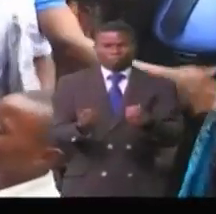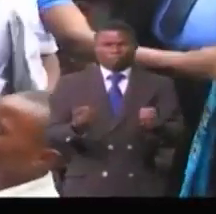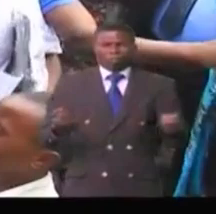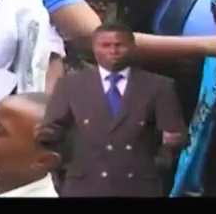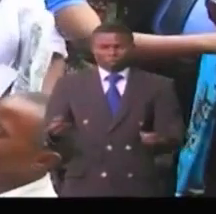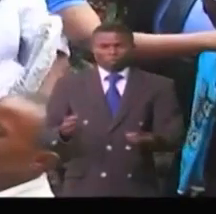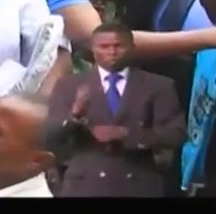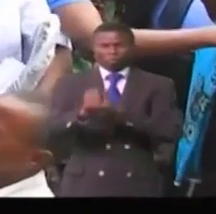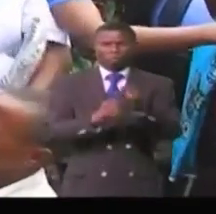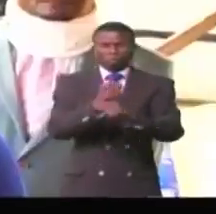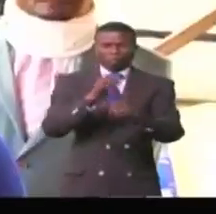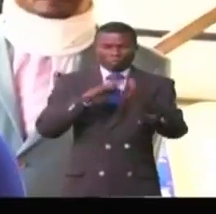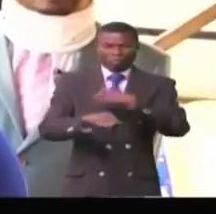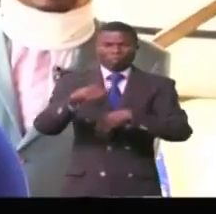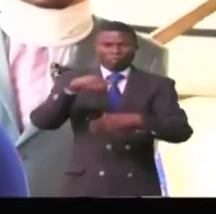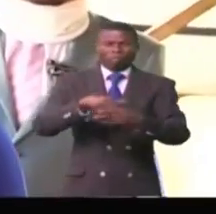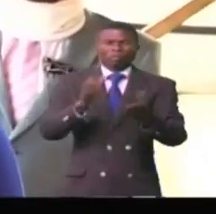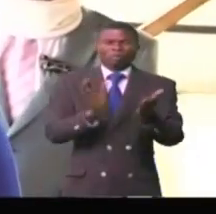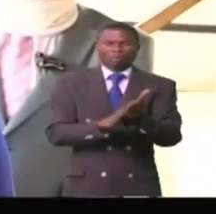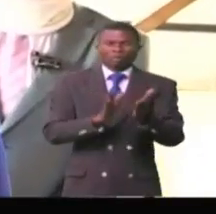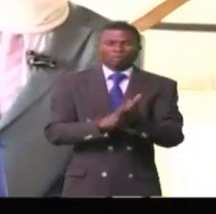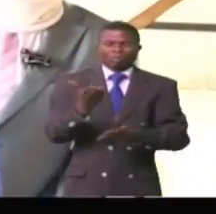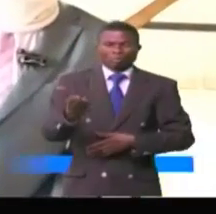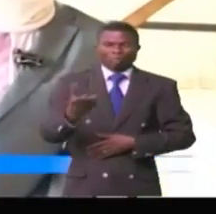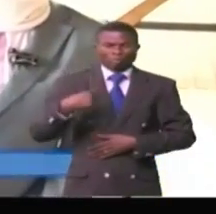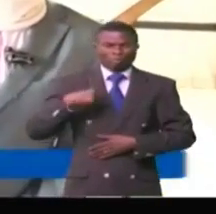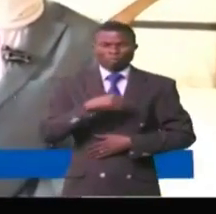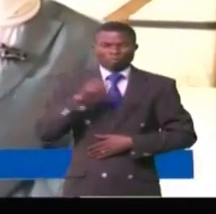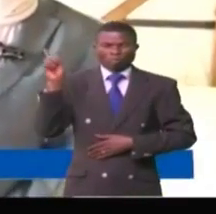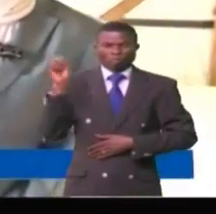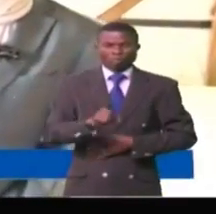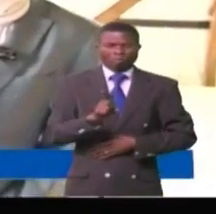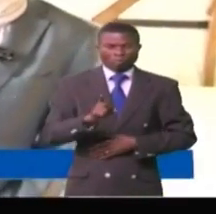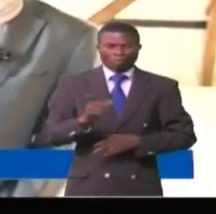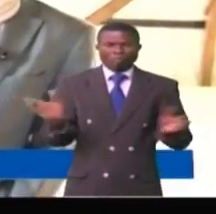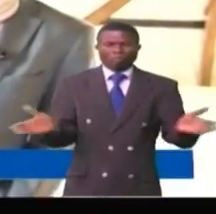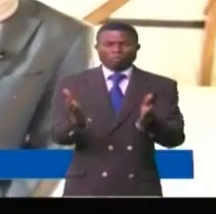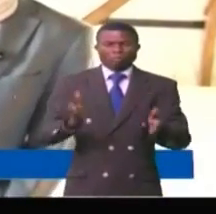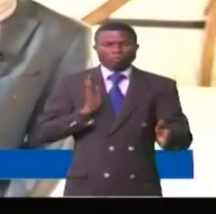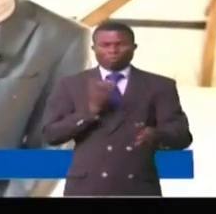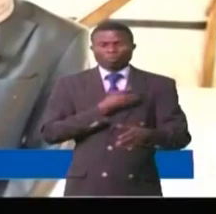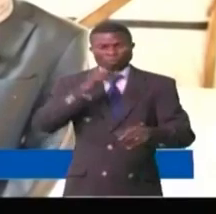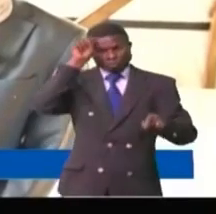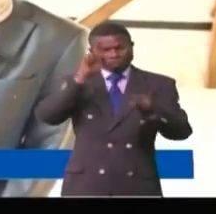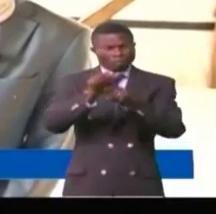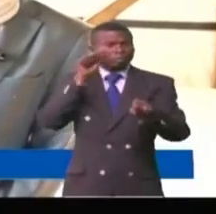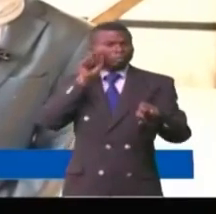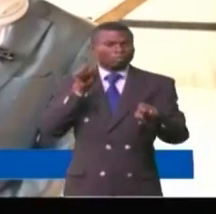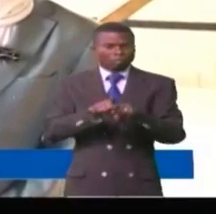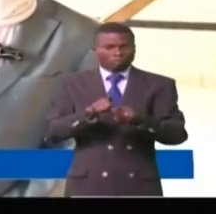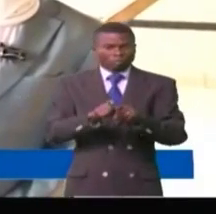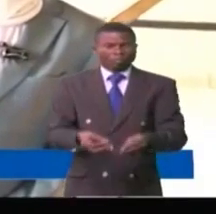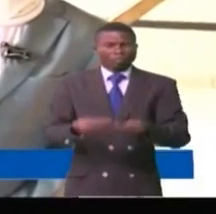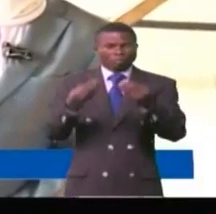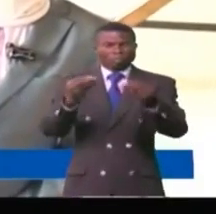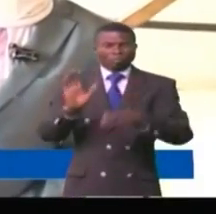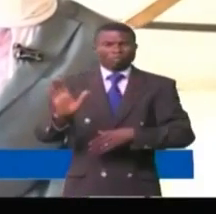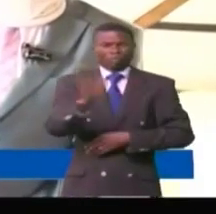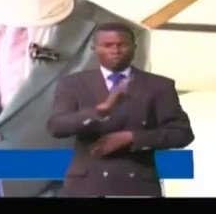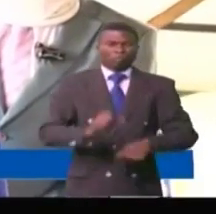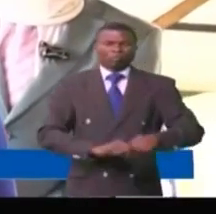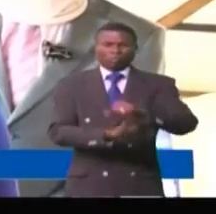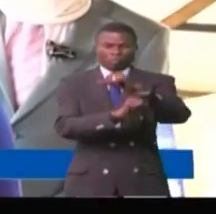enfants à l'âge de scolarité. Nous sommes venus réconforter nos frères et sœurs et leur apporter un